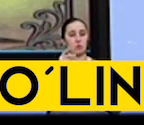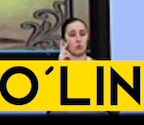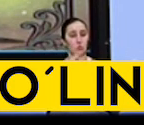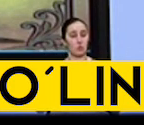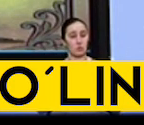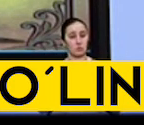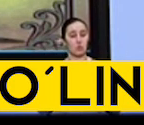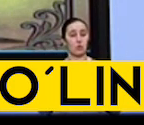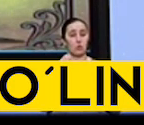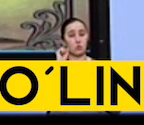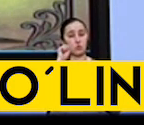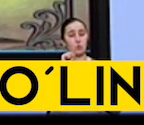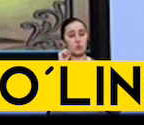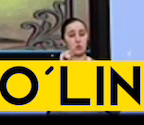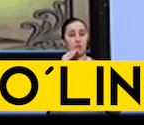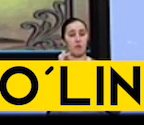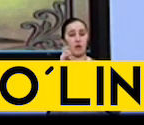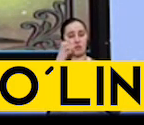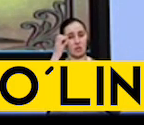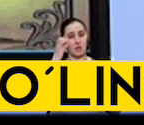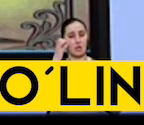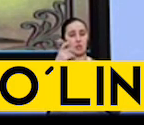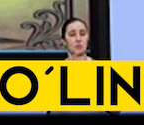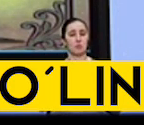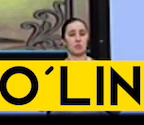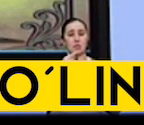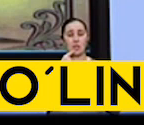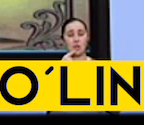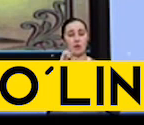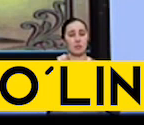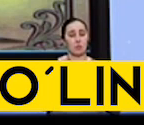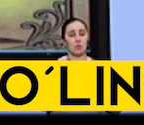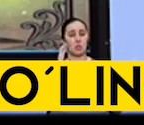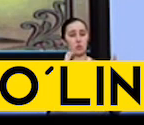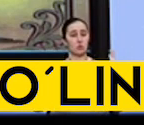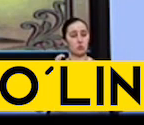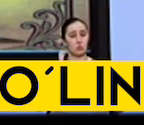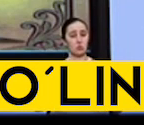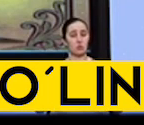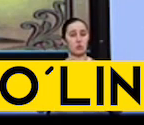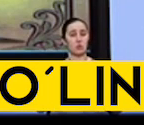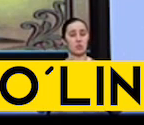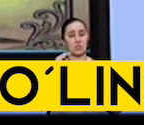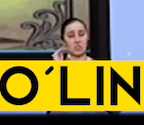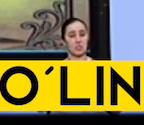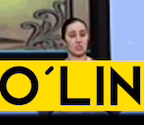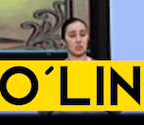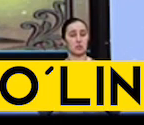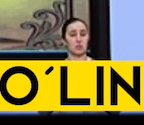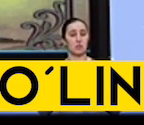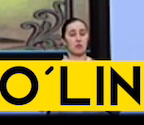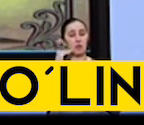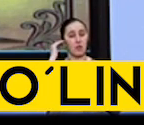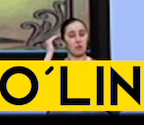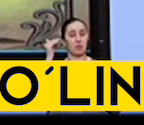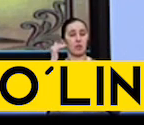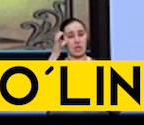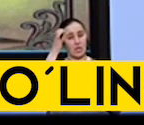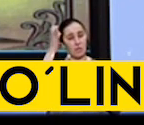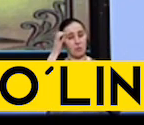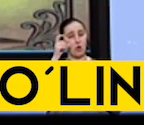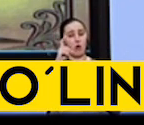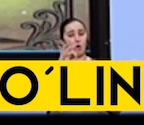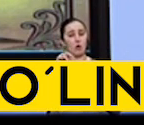tugatgan. O'zbekiston Fanlar akademiyasi Til va adabiyot institutida kichik, katta